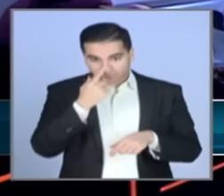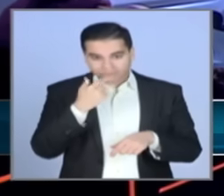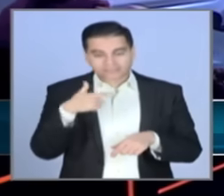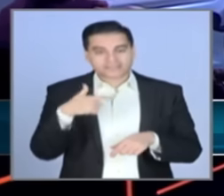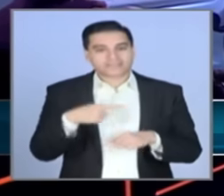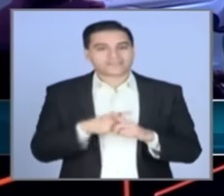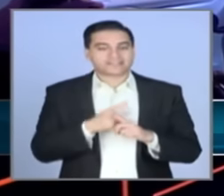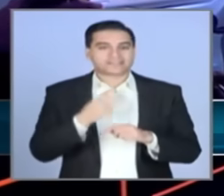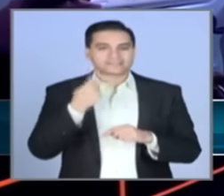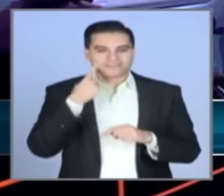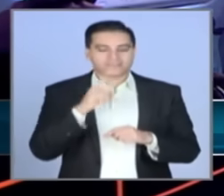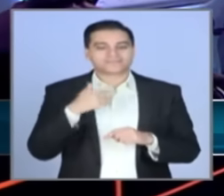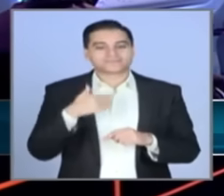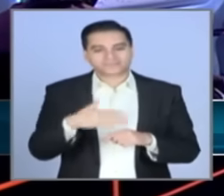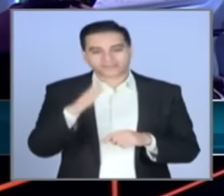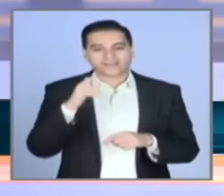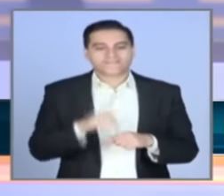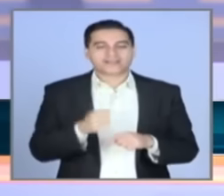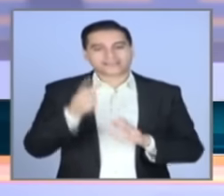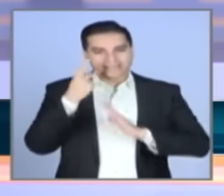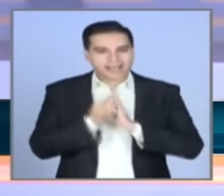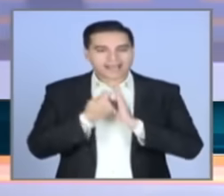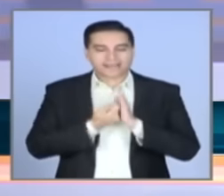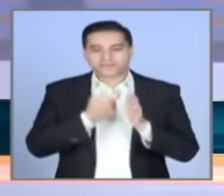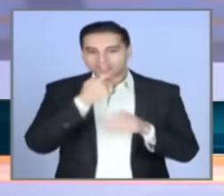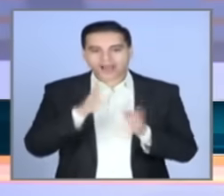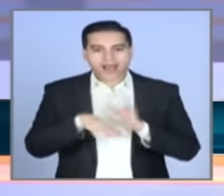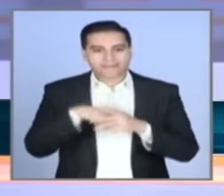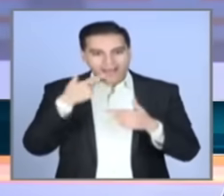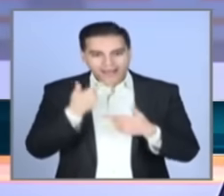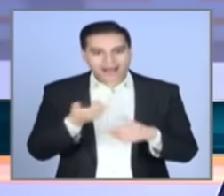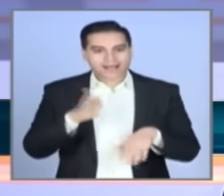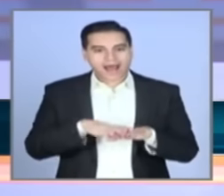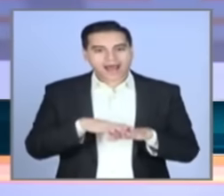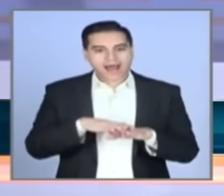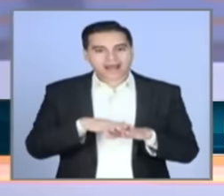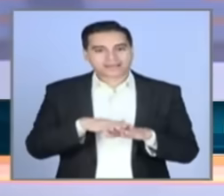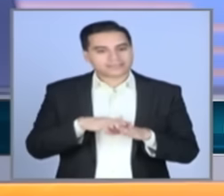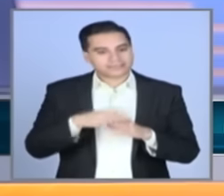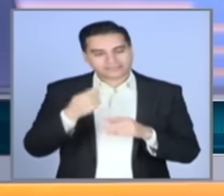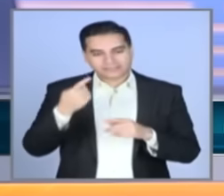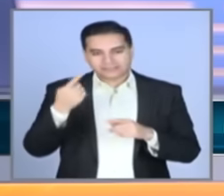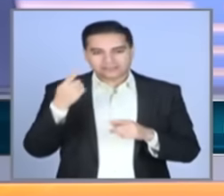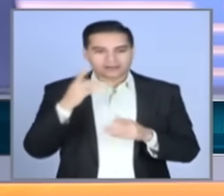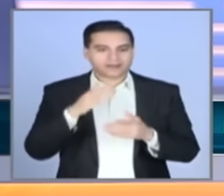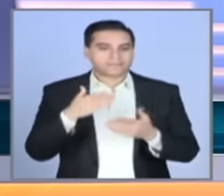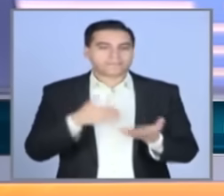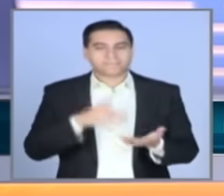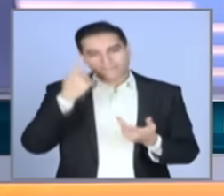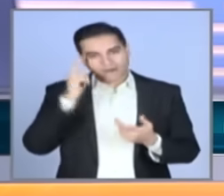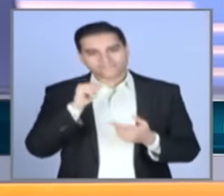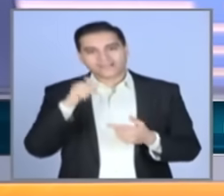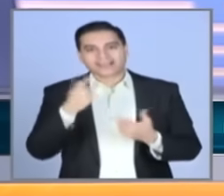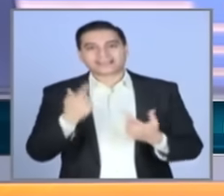باص. من هي كاتبة الإنجليزية مؤلفة رواية إعلان عن جريمة؟ باص. في أي دولة